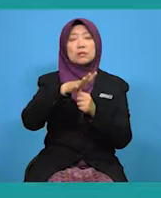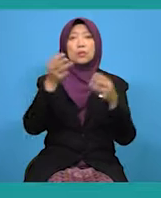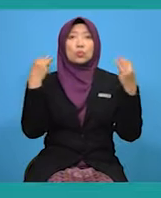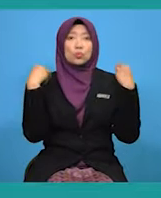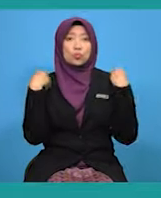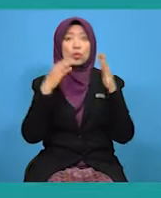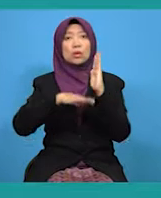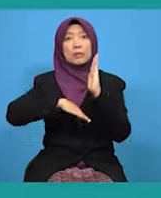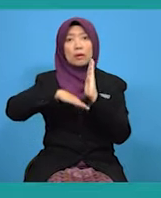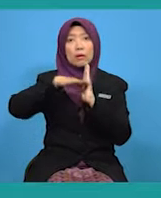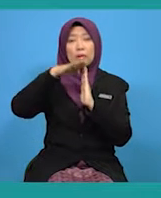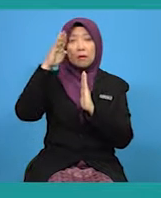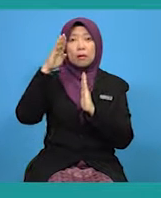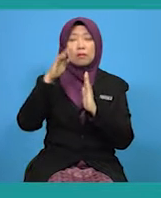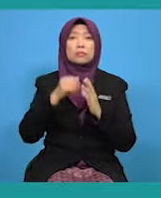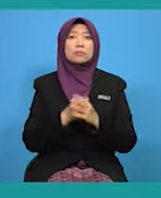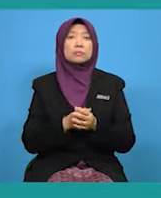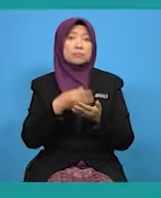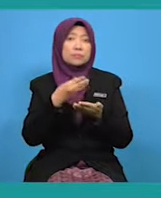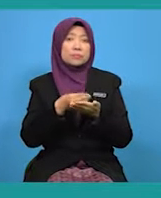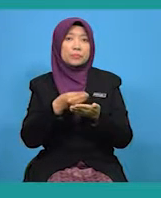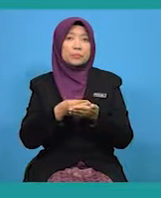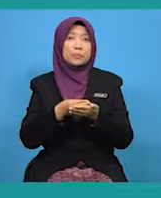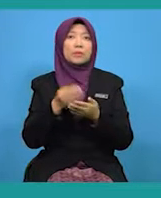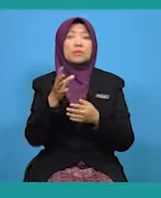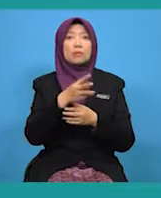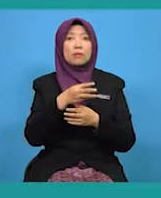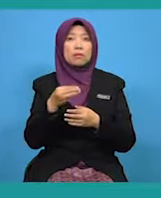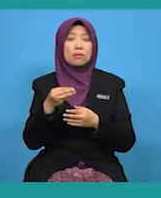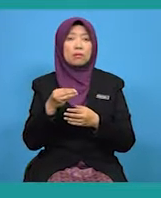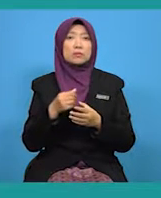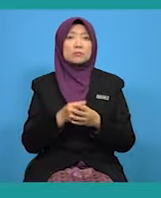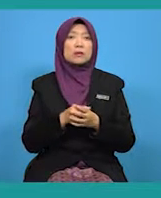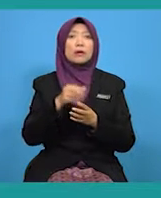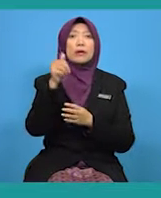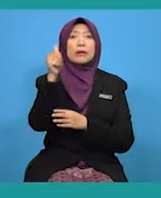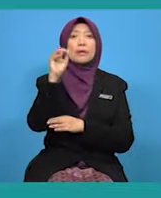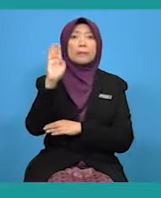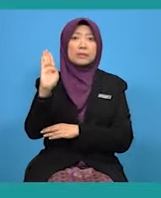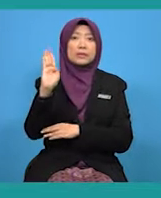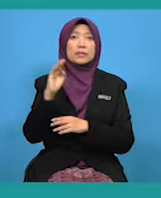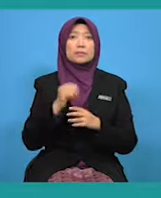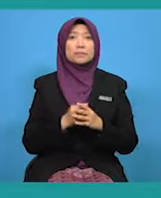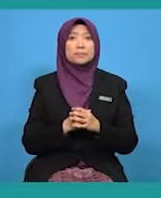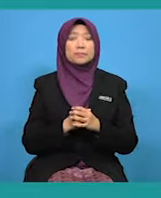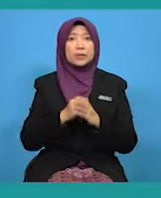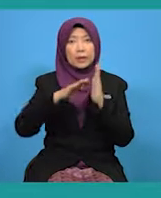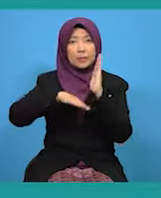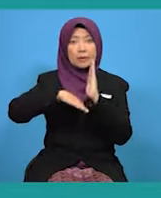wujud lebihan suntikan atau kurangan bocoran sebanyak baby